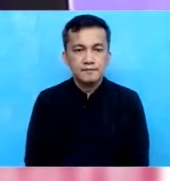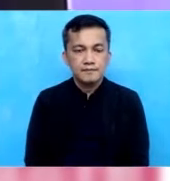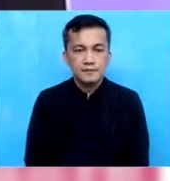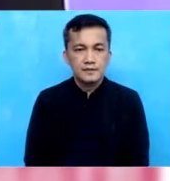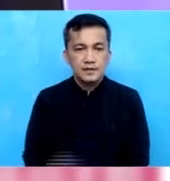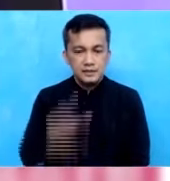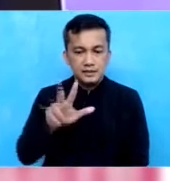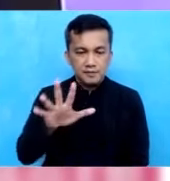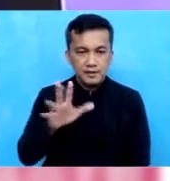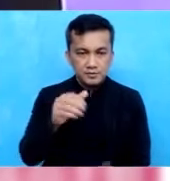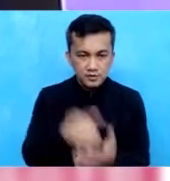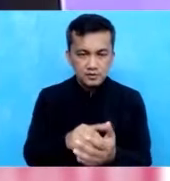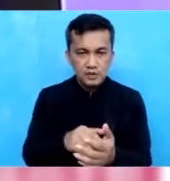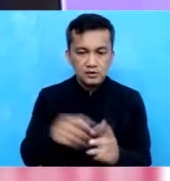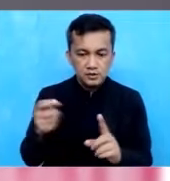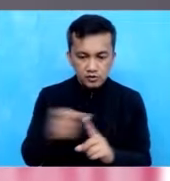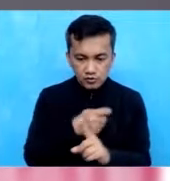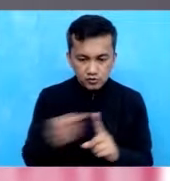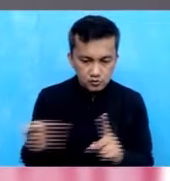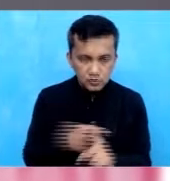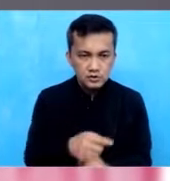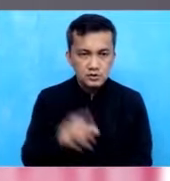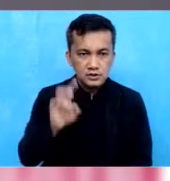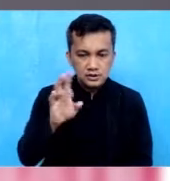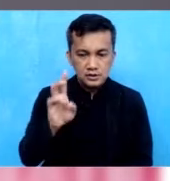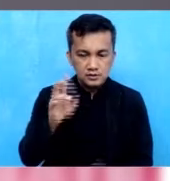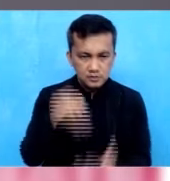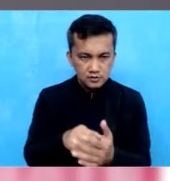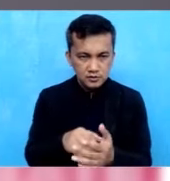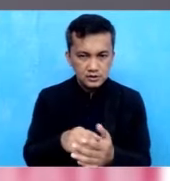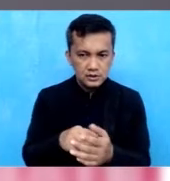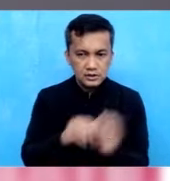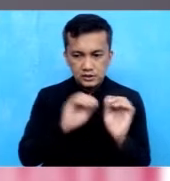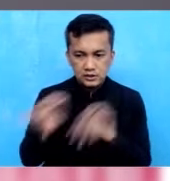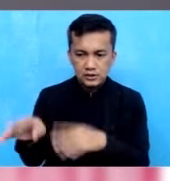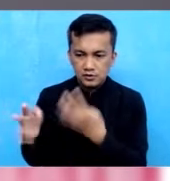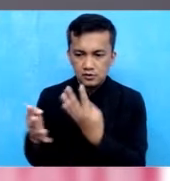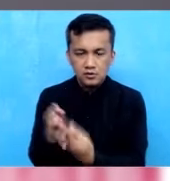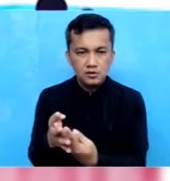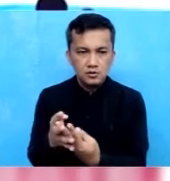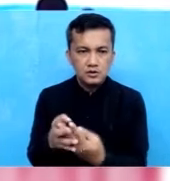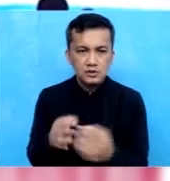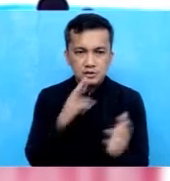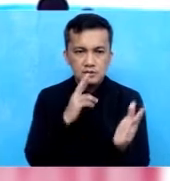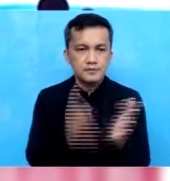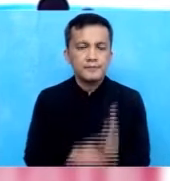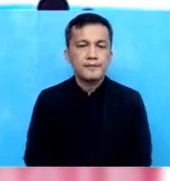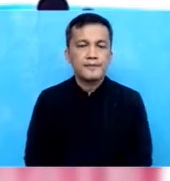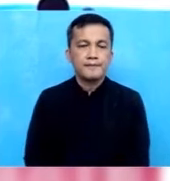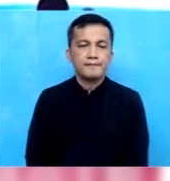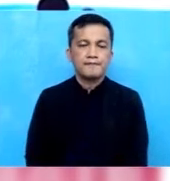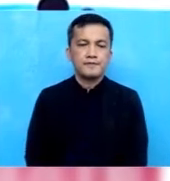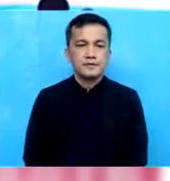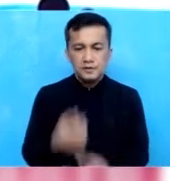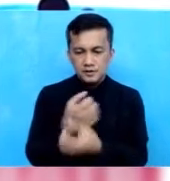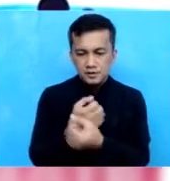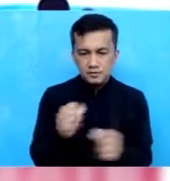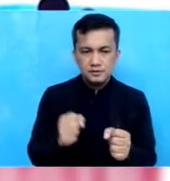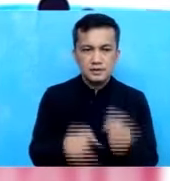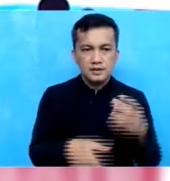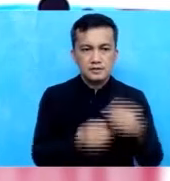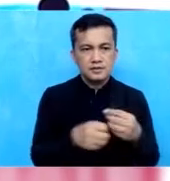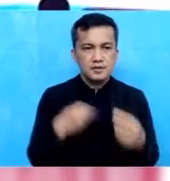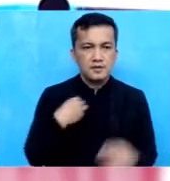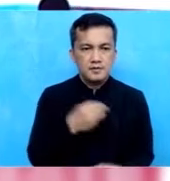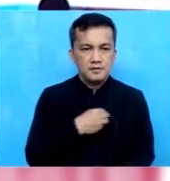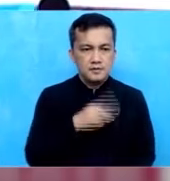35,000 ang tinorture. 70,000 ang kinulong. It's a matter of record. To the rescue naman ang isa pang miyembro ng Uni Team